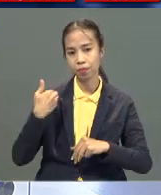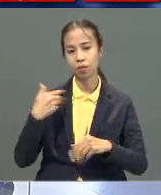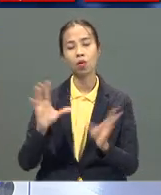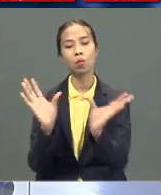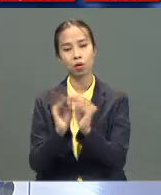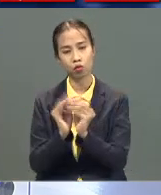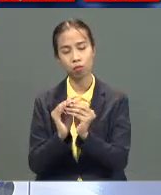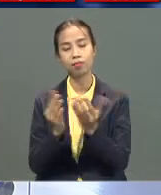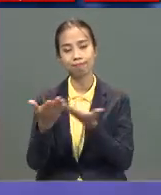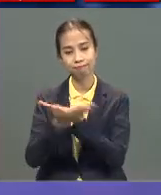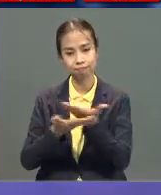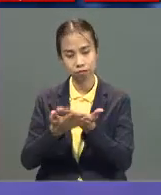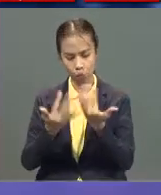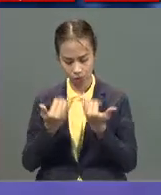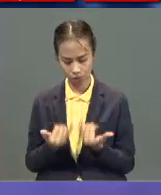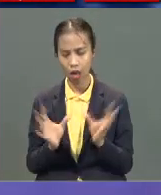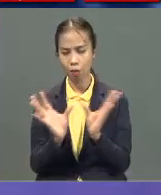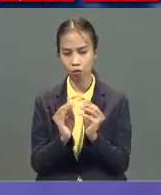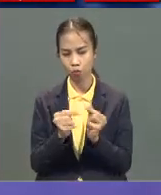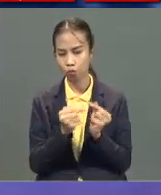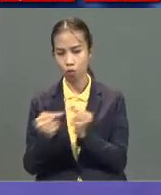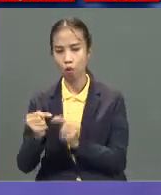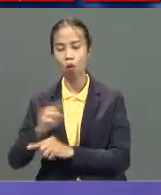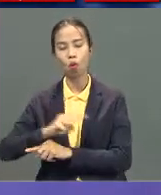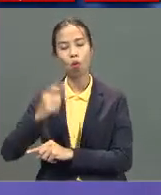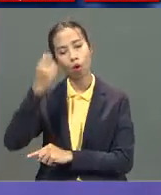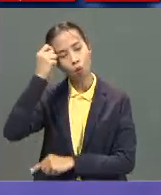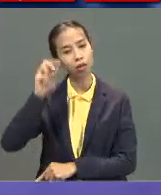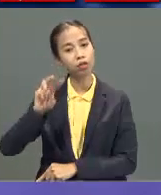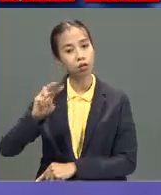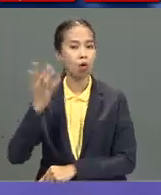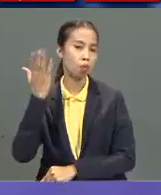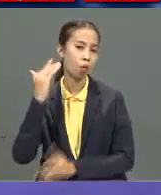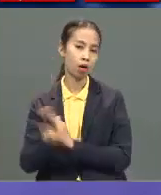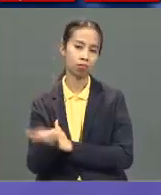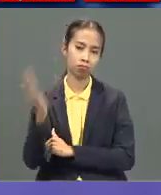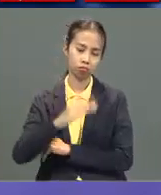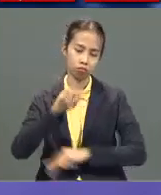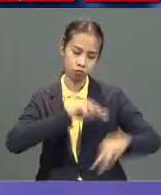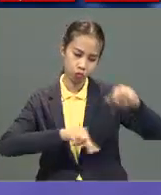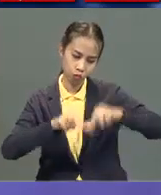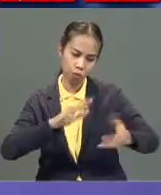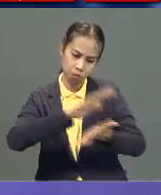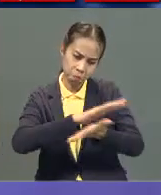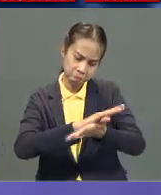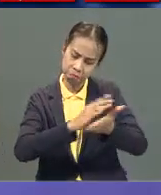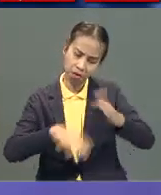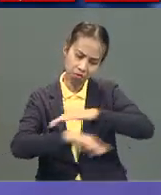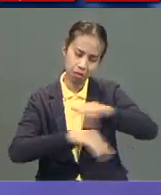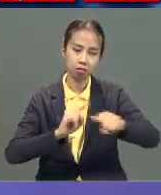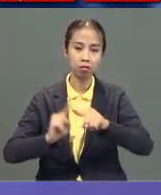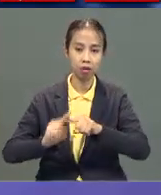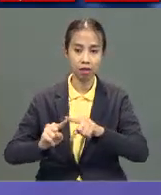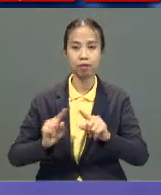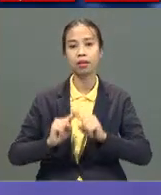มกันวันนี้นะคะก็เป็นการประชุมต่อเนื่องวันที่2หลังจากเมื่อวานนี้ใช้เวลาเกือบทั้งวันในการตรวจสอบเอกสารสำนวนคดีแต่ว่าเ